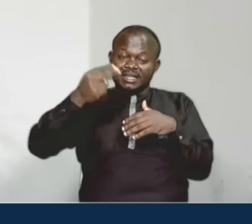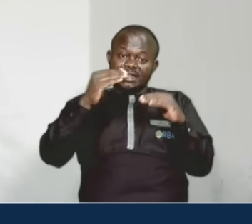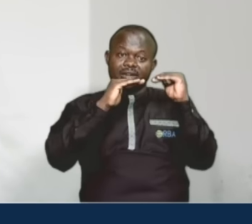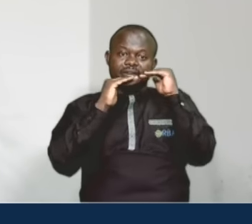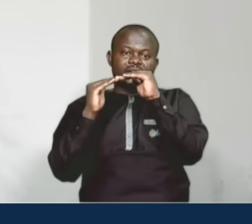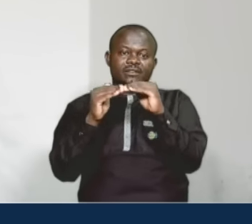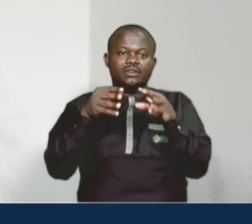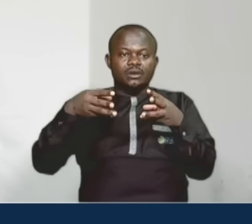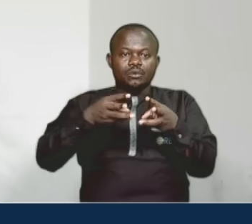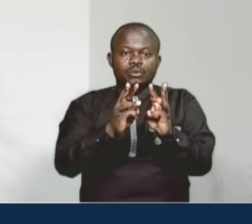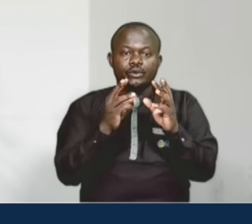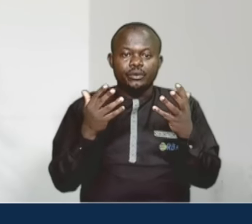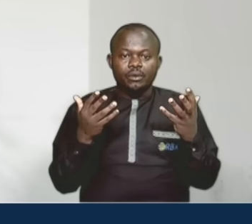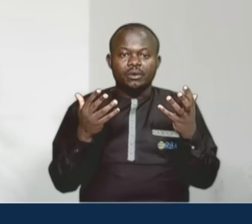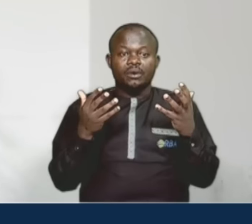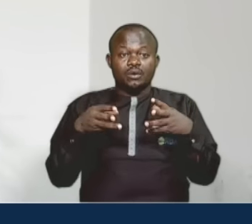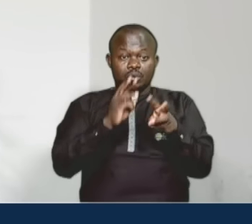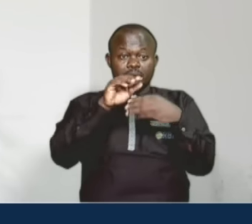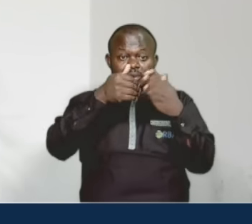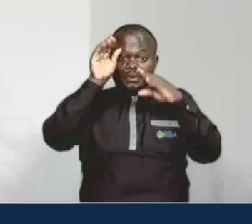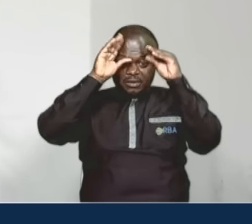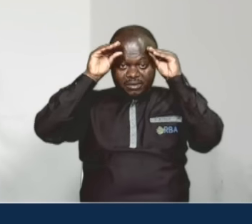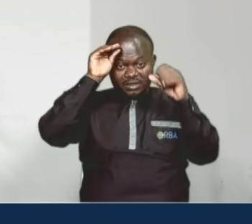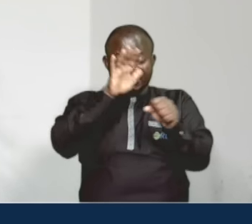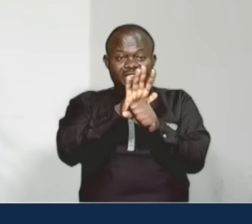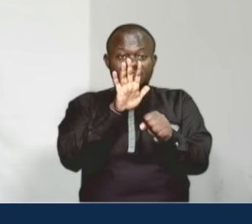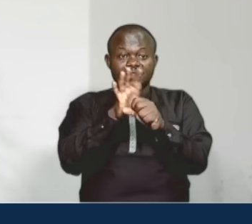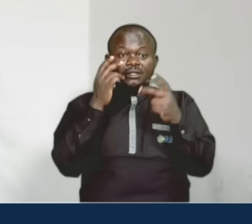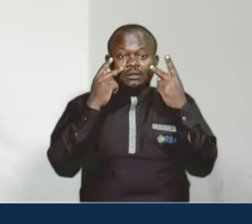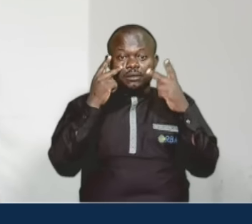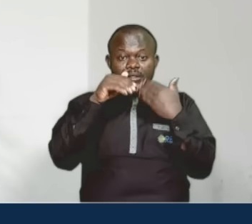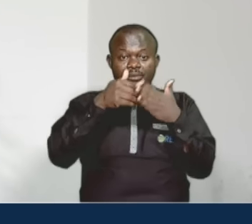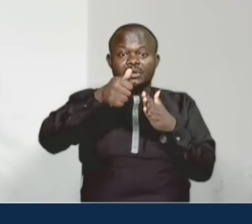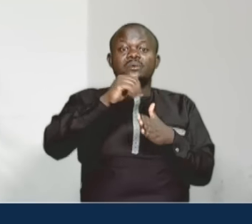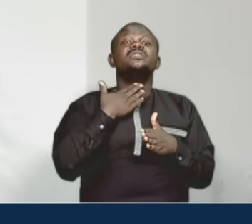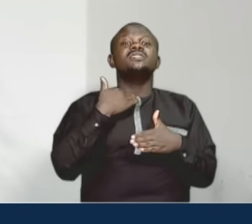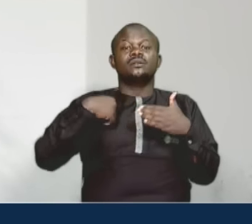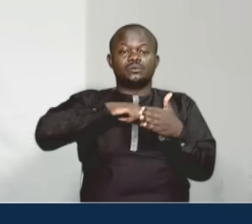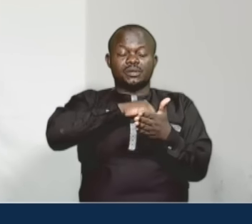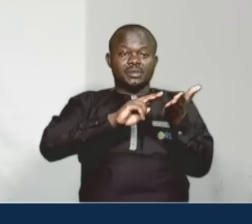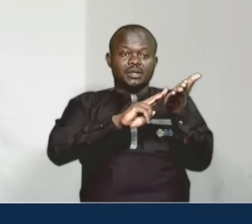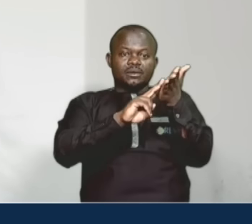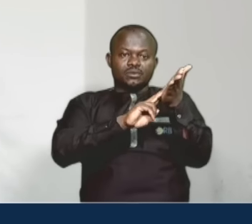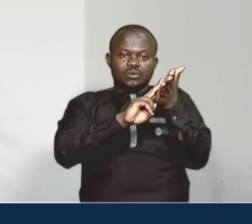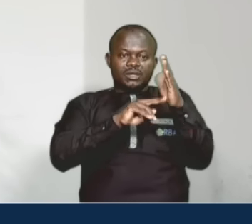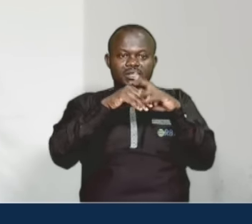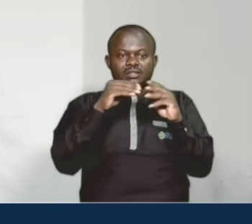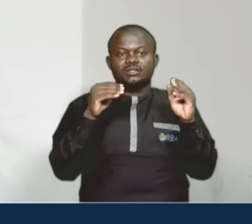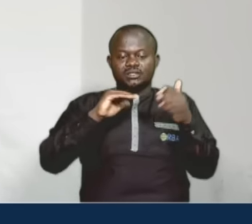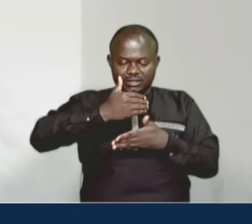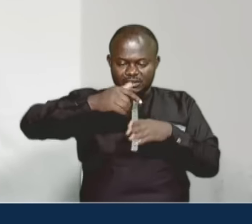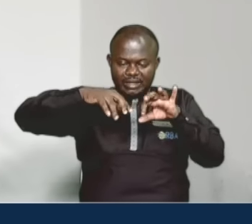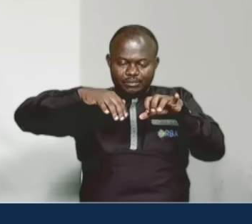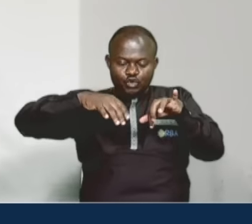kuko uburyo bwo kwiga akenshi ubona ari ibyo bashaka ko dukoresha ama laptops